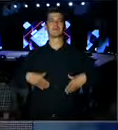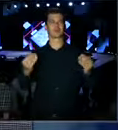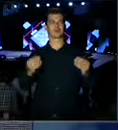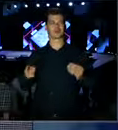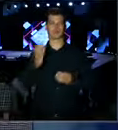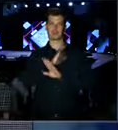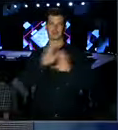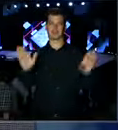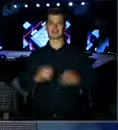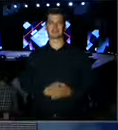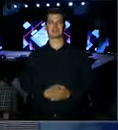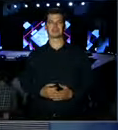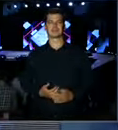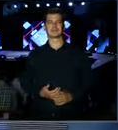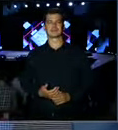kolejny pokaz.